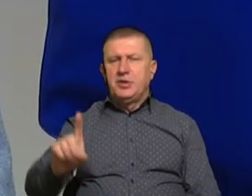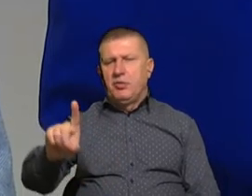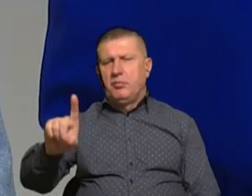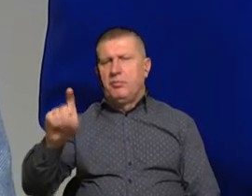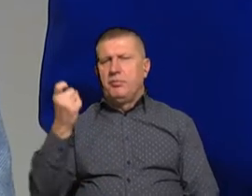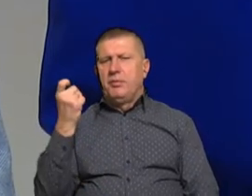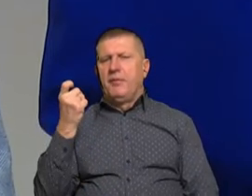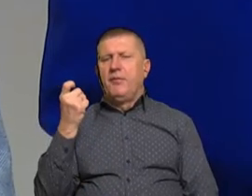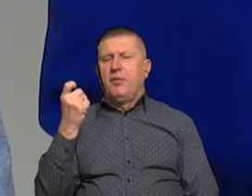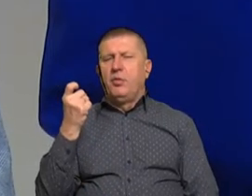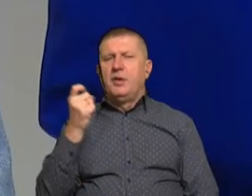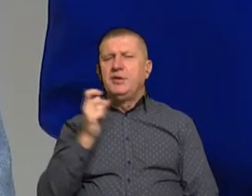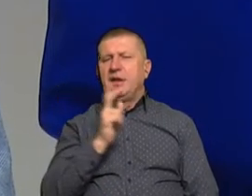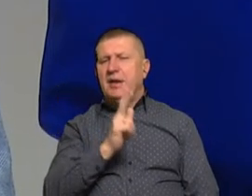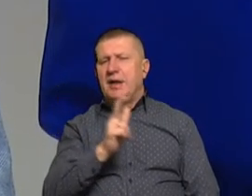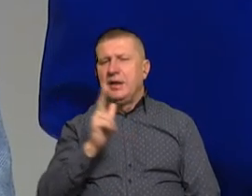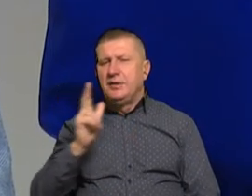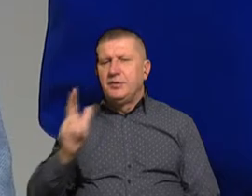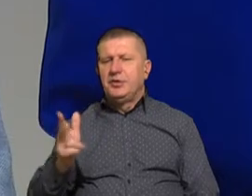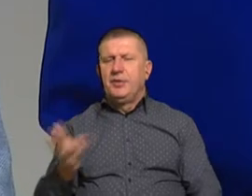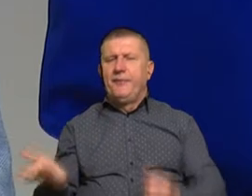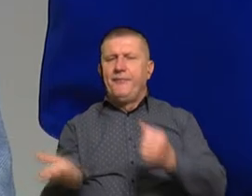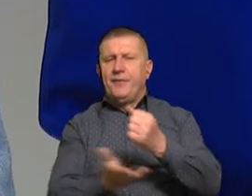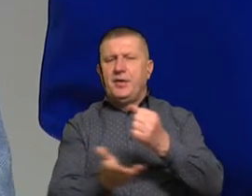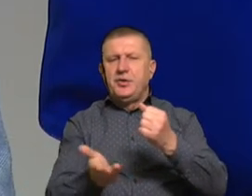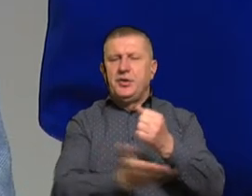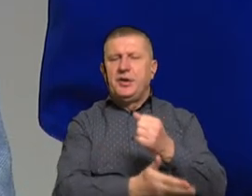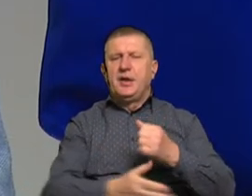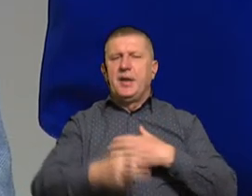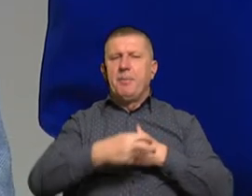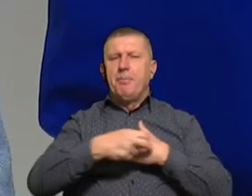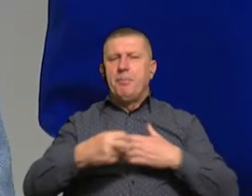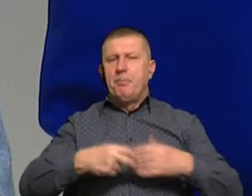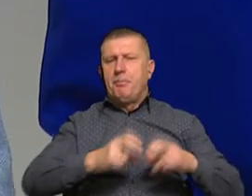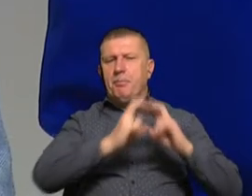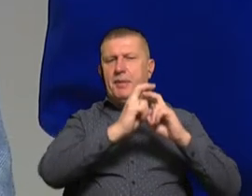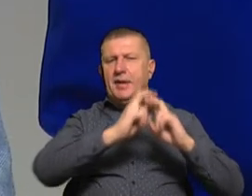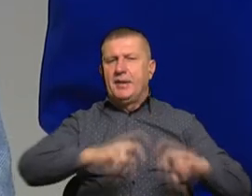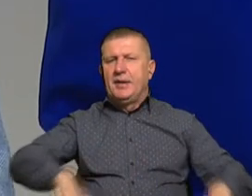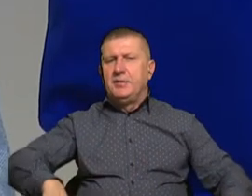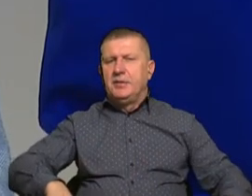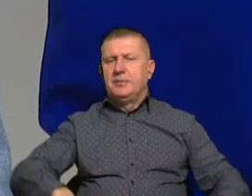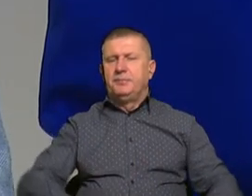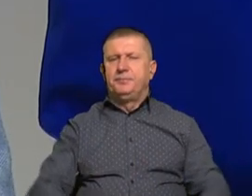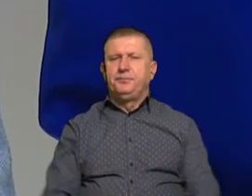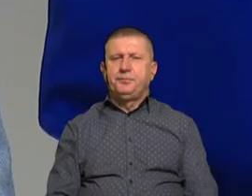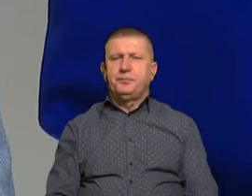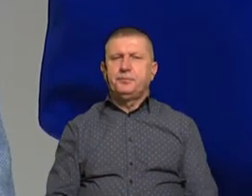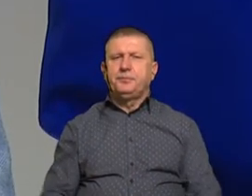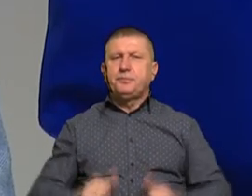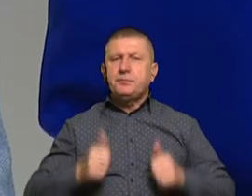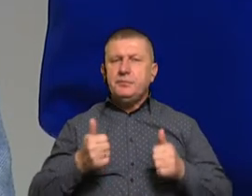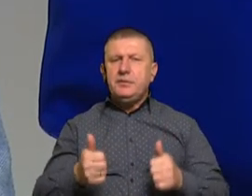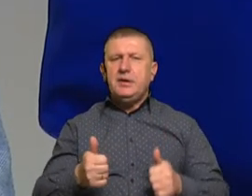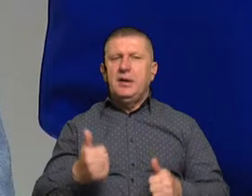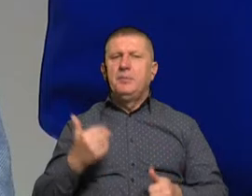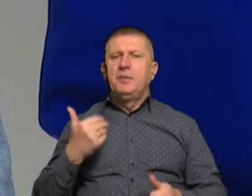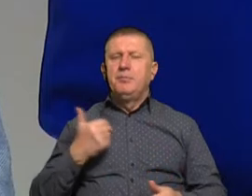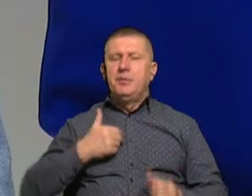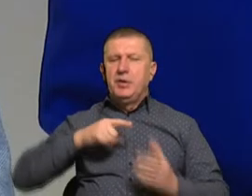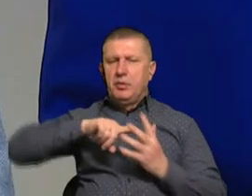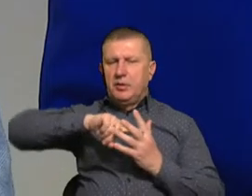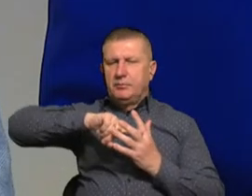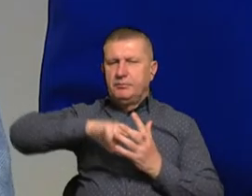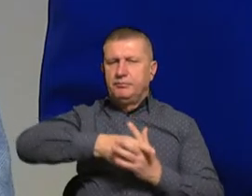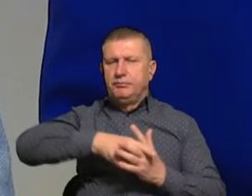będzie badał każdą wycinkę w Bielsku Białej, łącznie z tymi pod deweloperki, żeby to wszystko było wnikliwie,